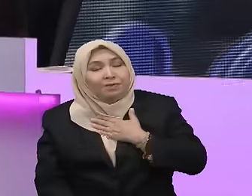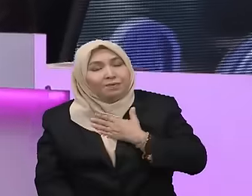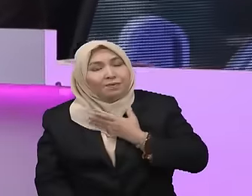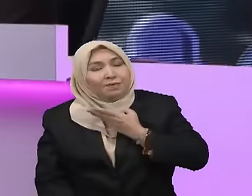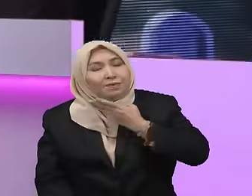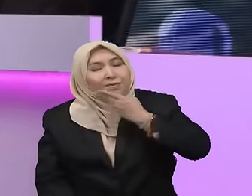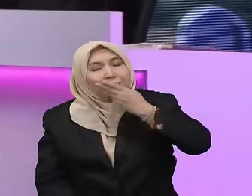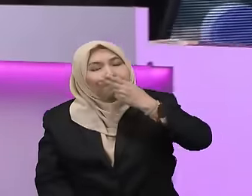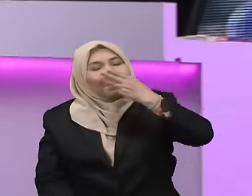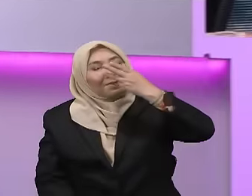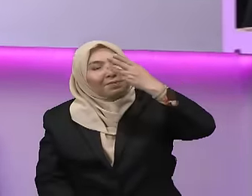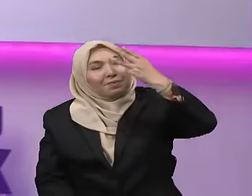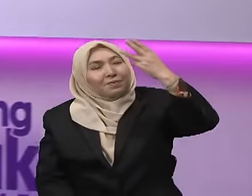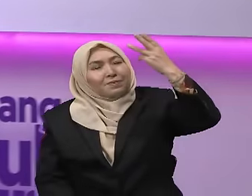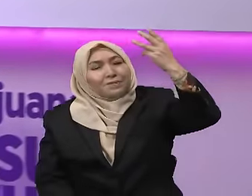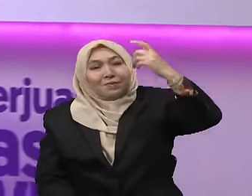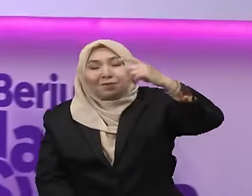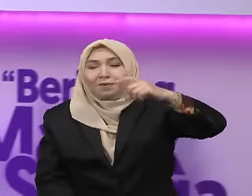harum rembulan